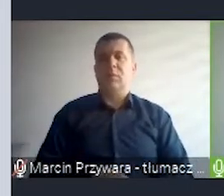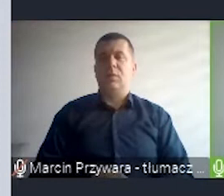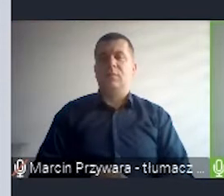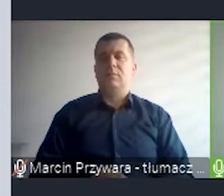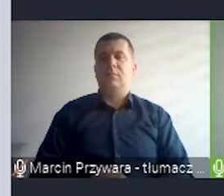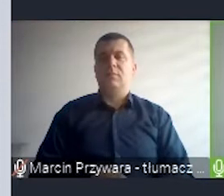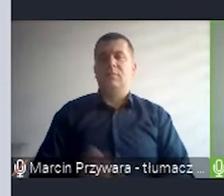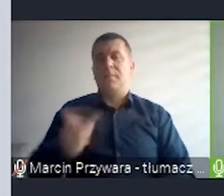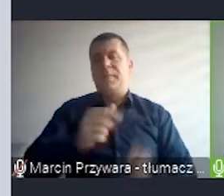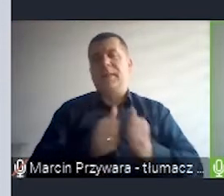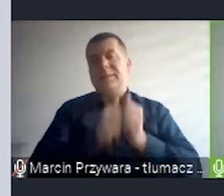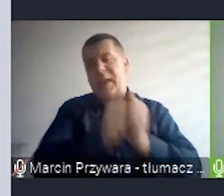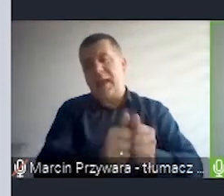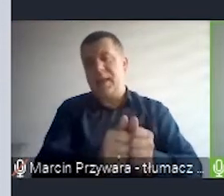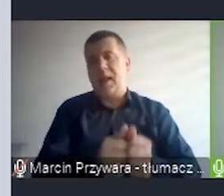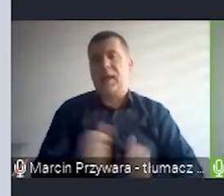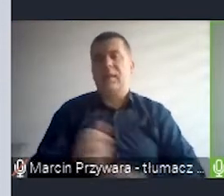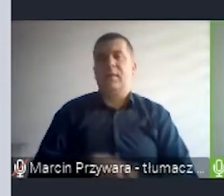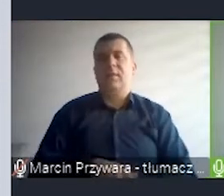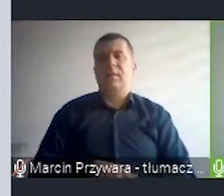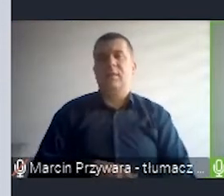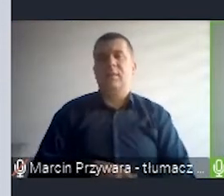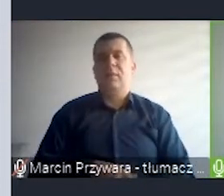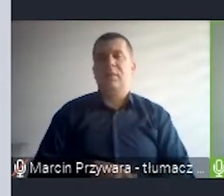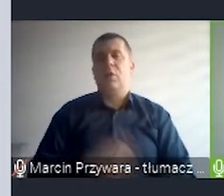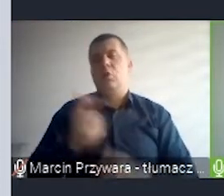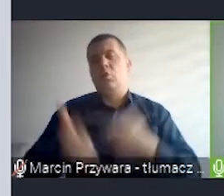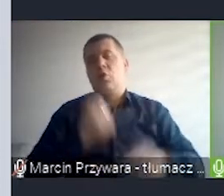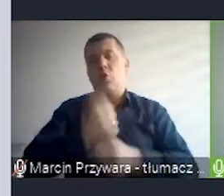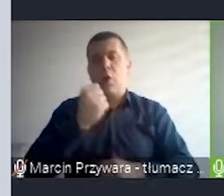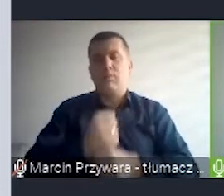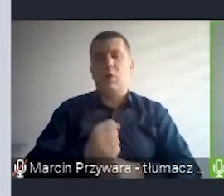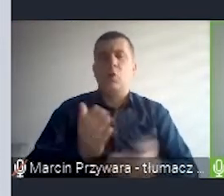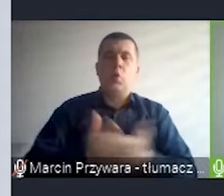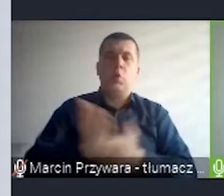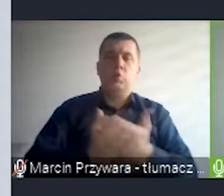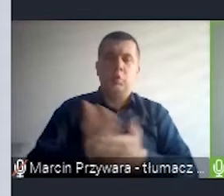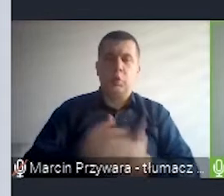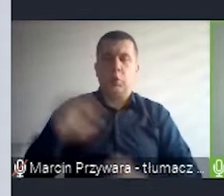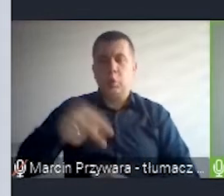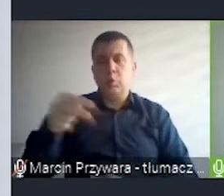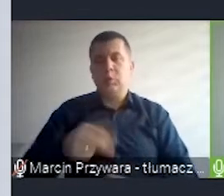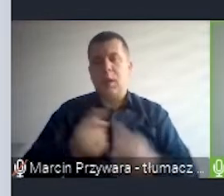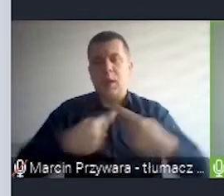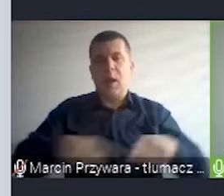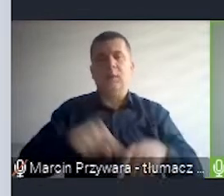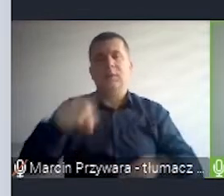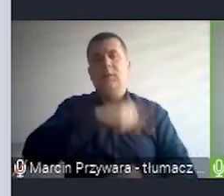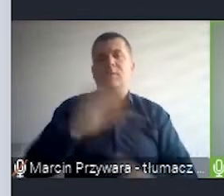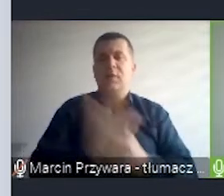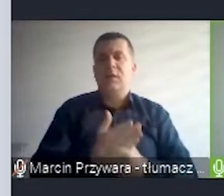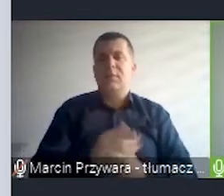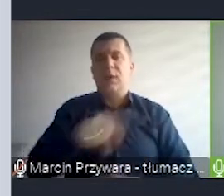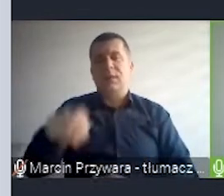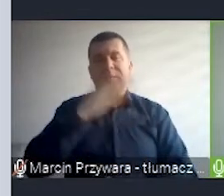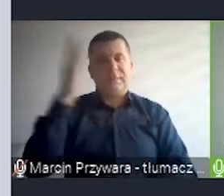określone zadania, to, że określone roboty czy usługi realizują podmioty, które